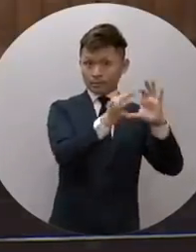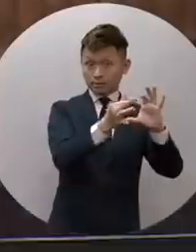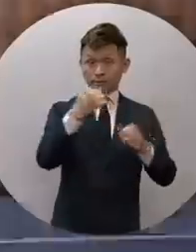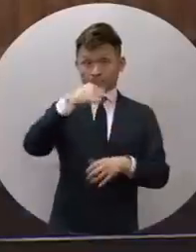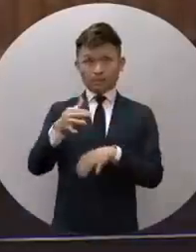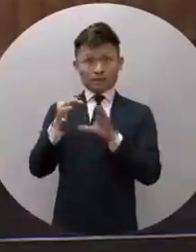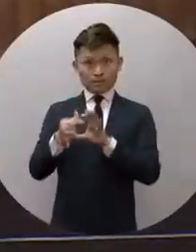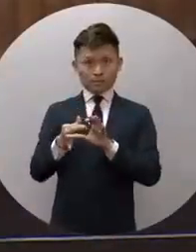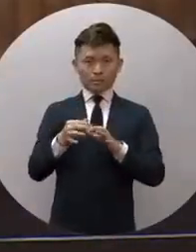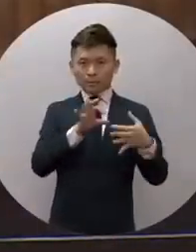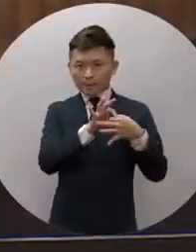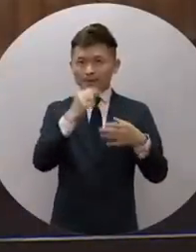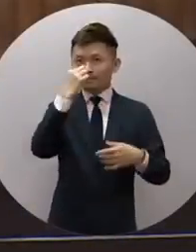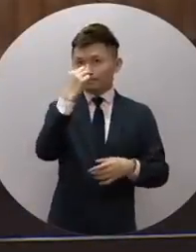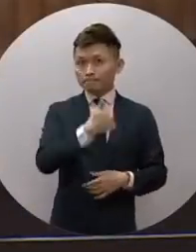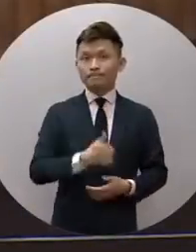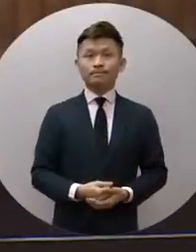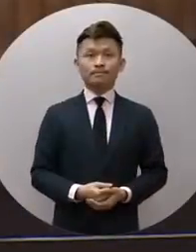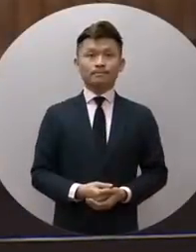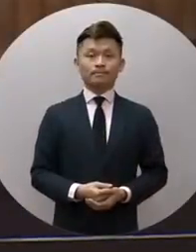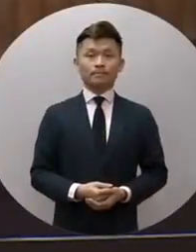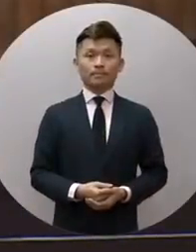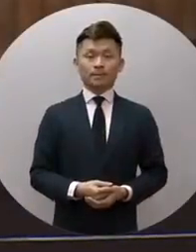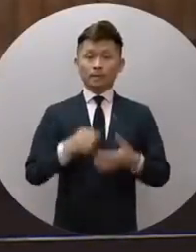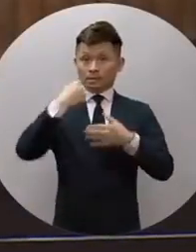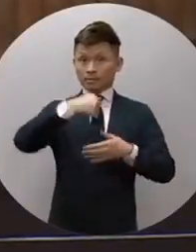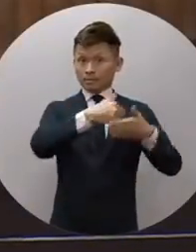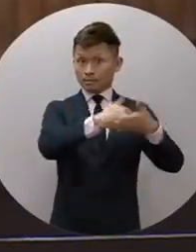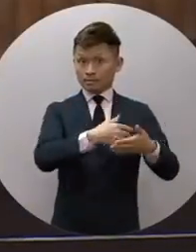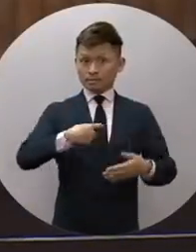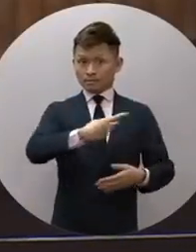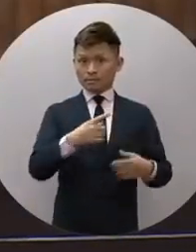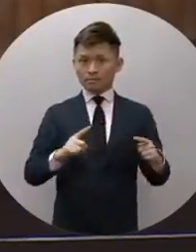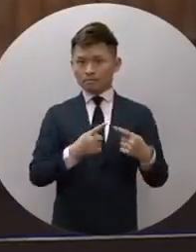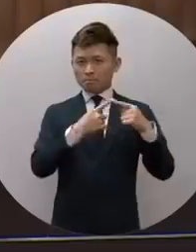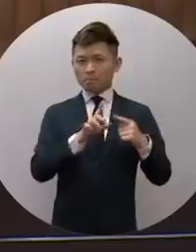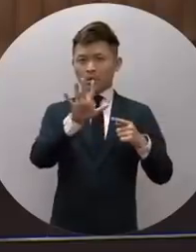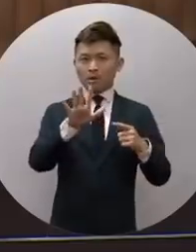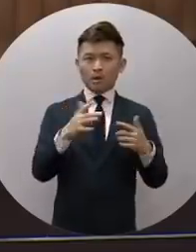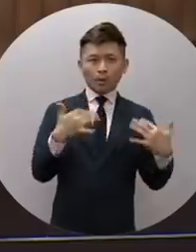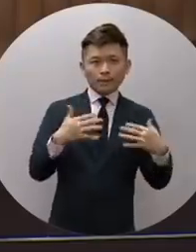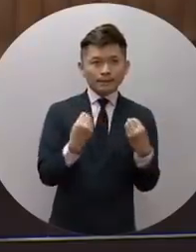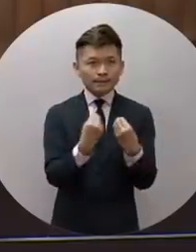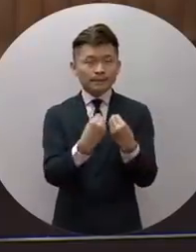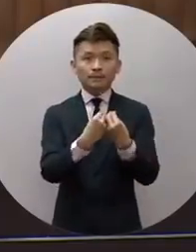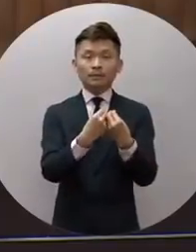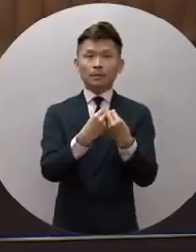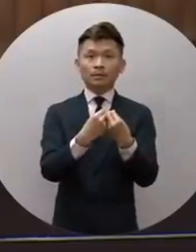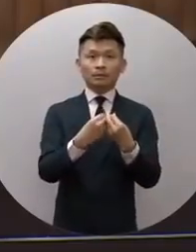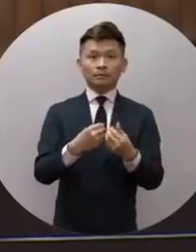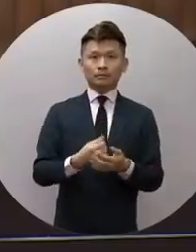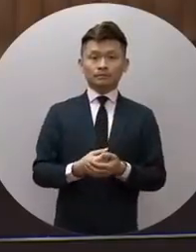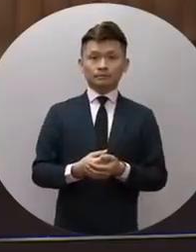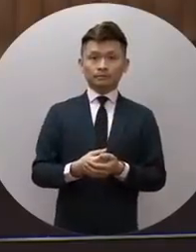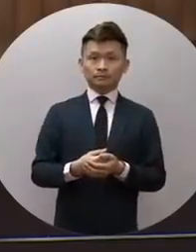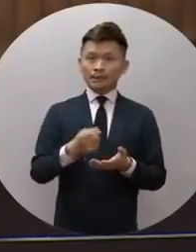地区的特殊关系，因此两岸任何争议、敏感的问题都有处理